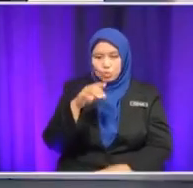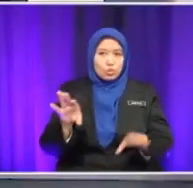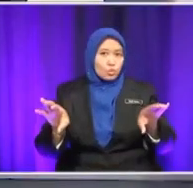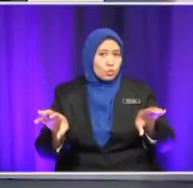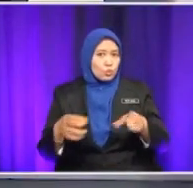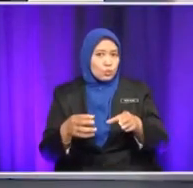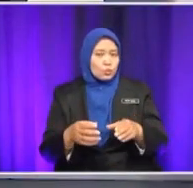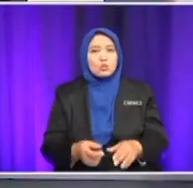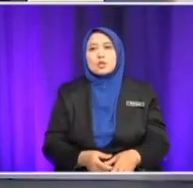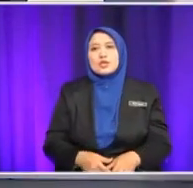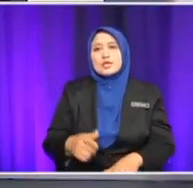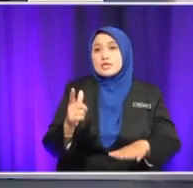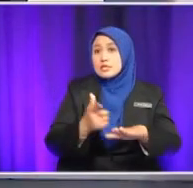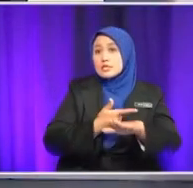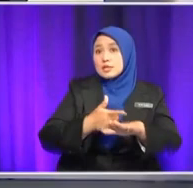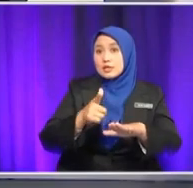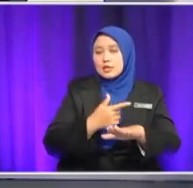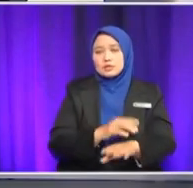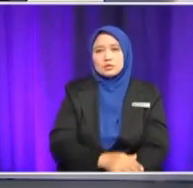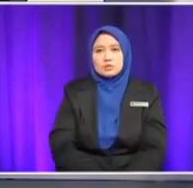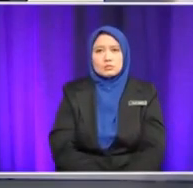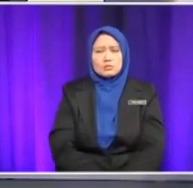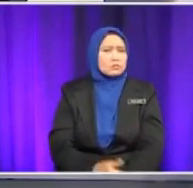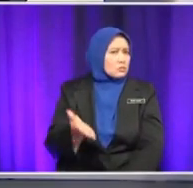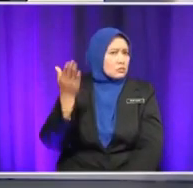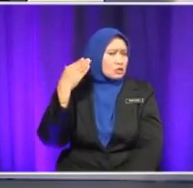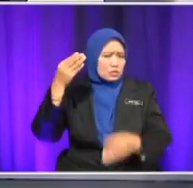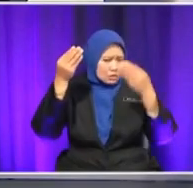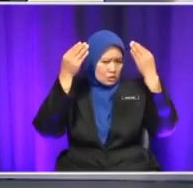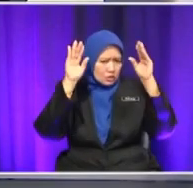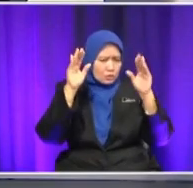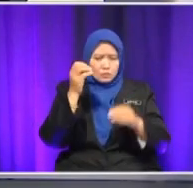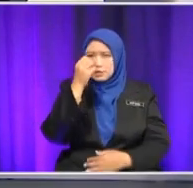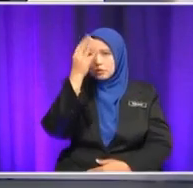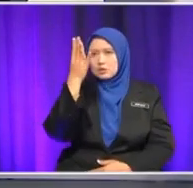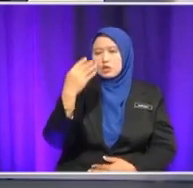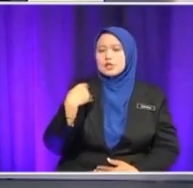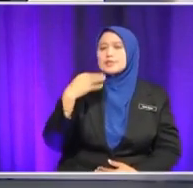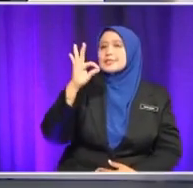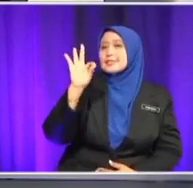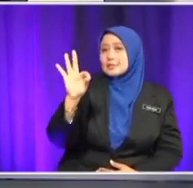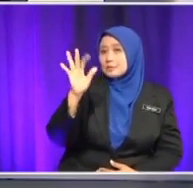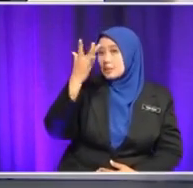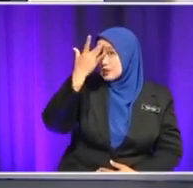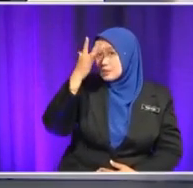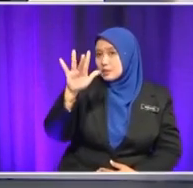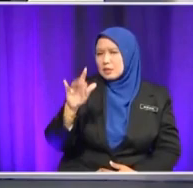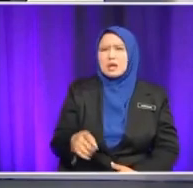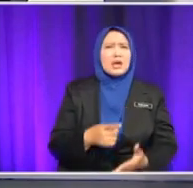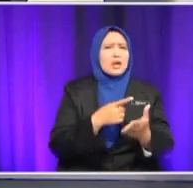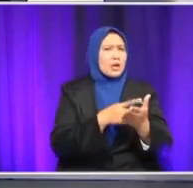Babakan jadi tadi gua sudah sebentar 9 kecerdasan Jadi mungkin udah diterangkan Apakah